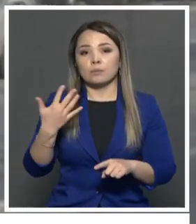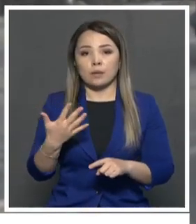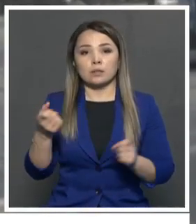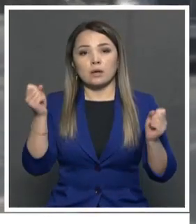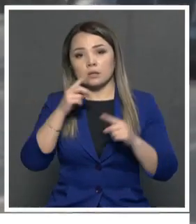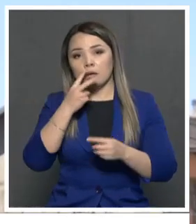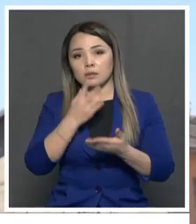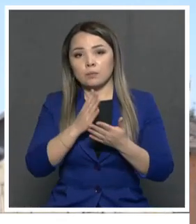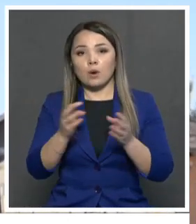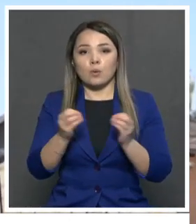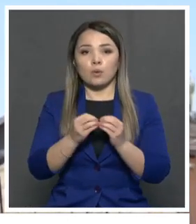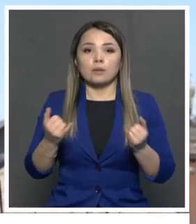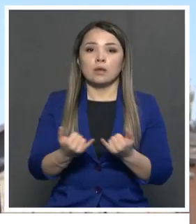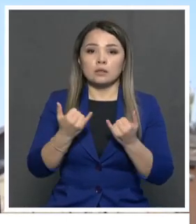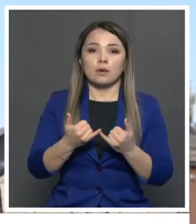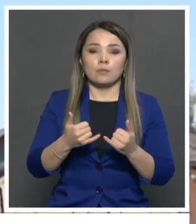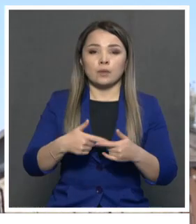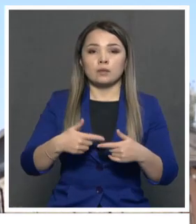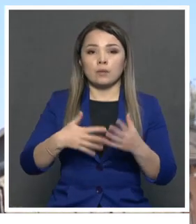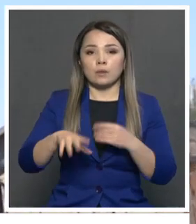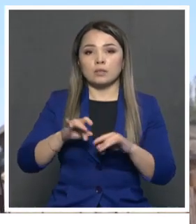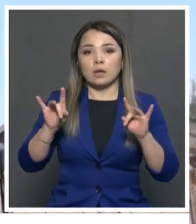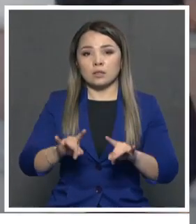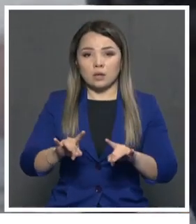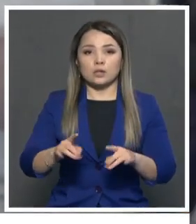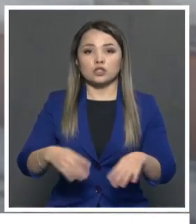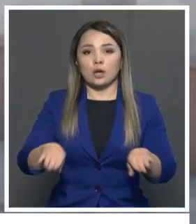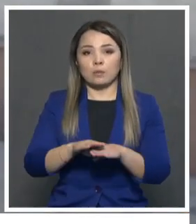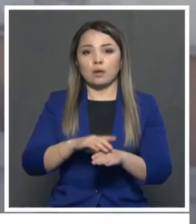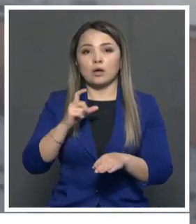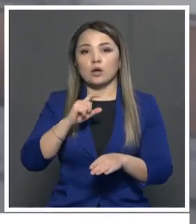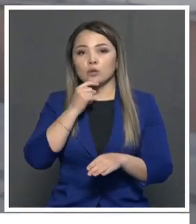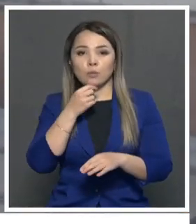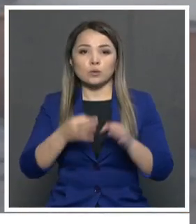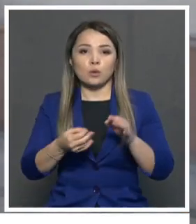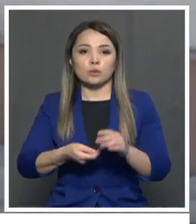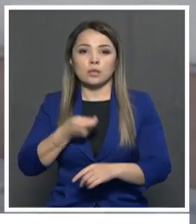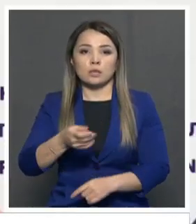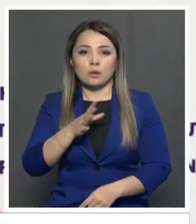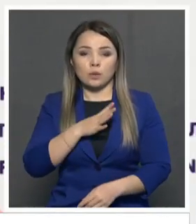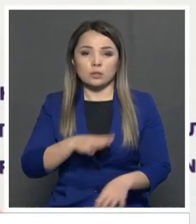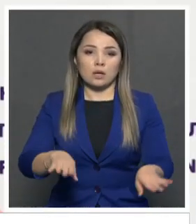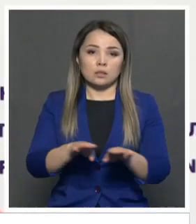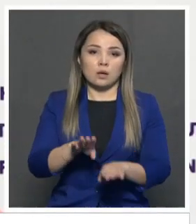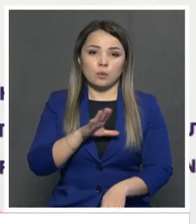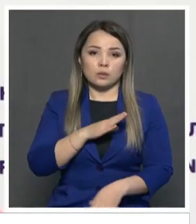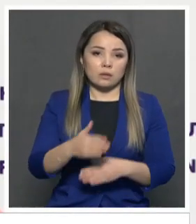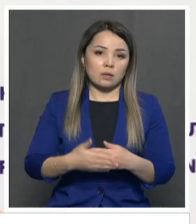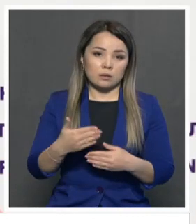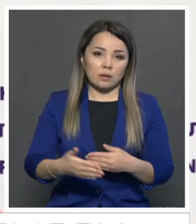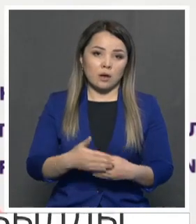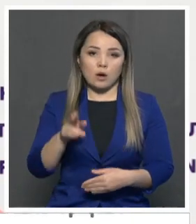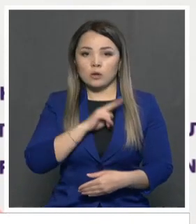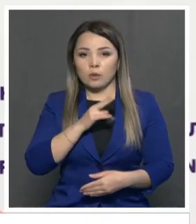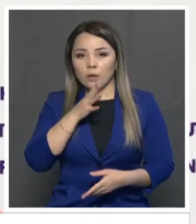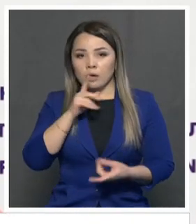анықталса, 10 тойхананы уақытша жабуға қатысты құжаттар экономикалық сотқа өткізілген. 4 тойхананың жұмысын